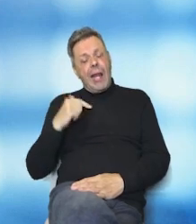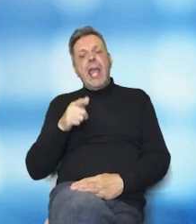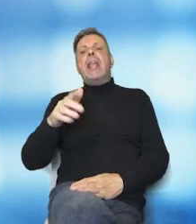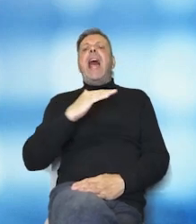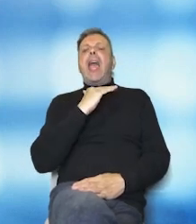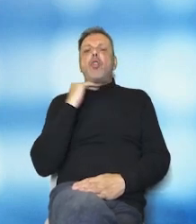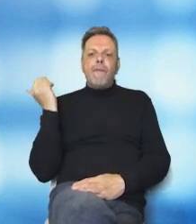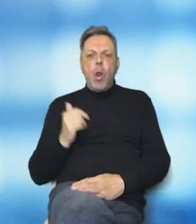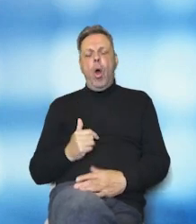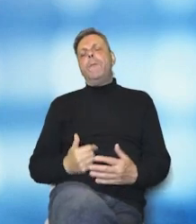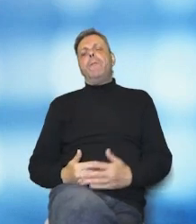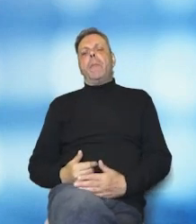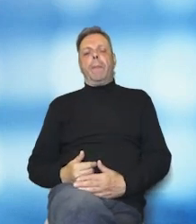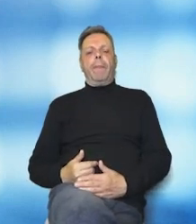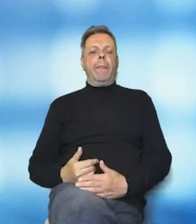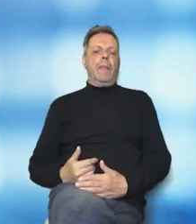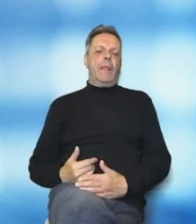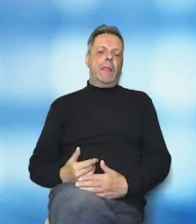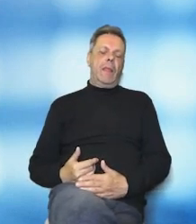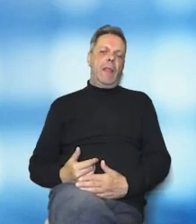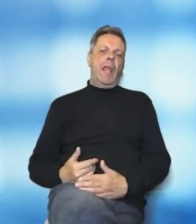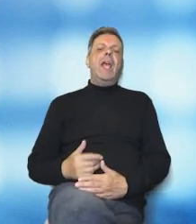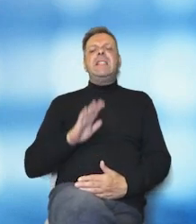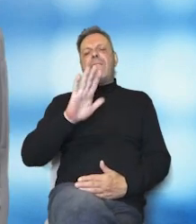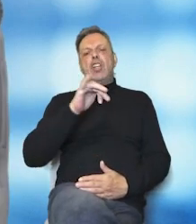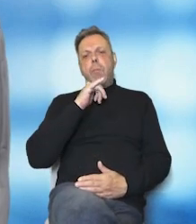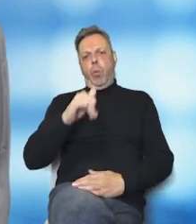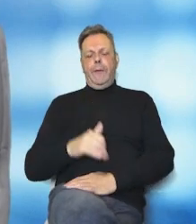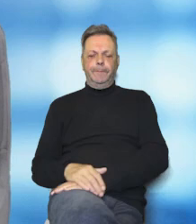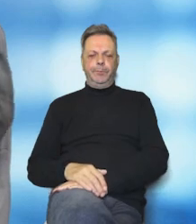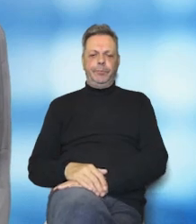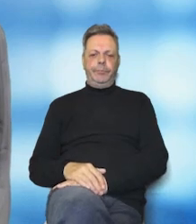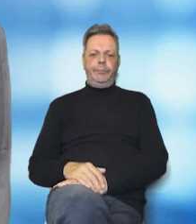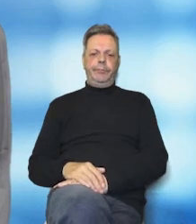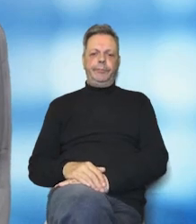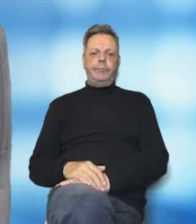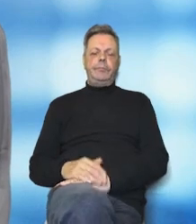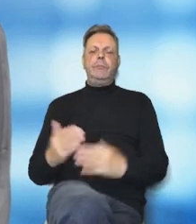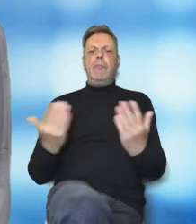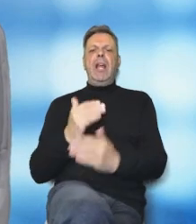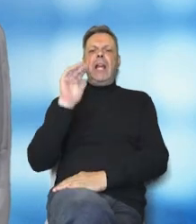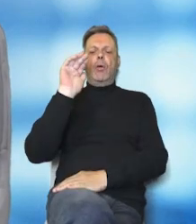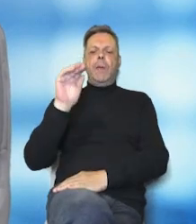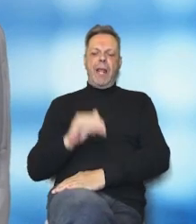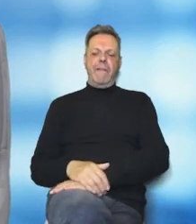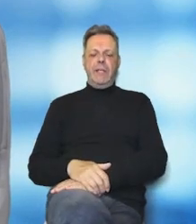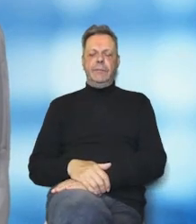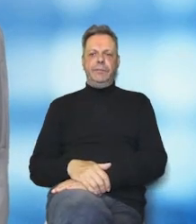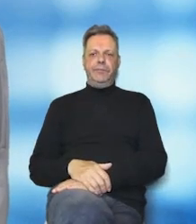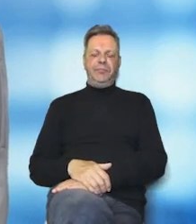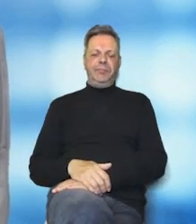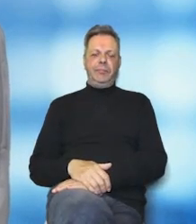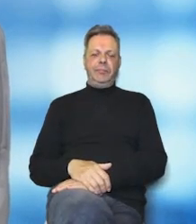to što se čini u planini za taj vaš put. Kako se prijaviti? Pošto neka prijaviti?